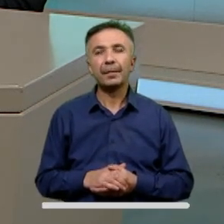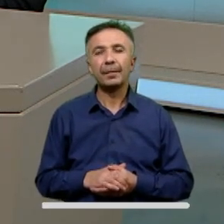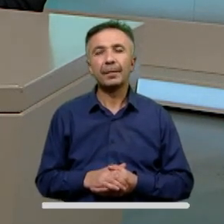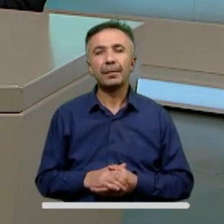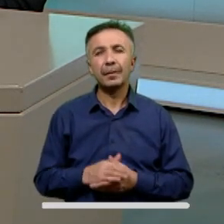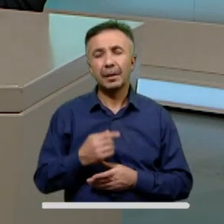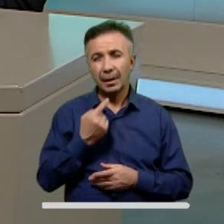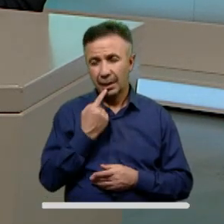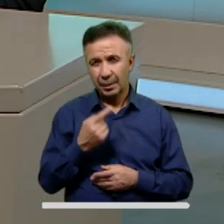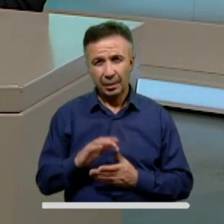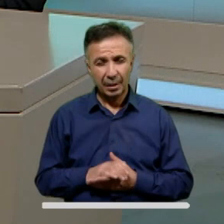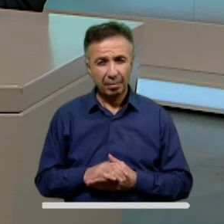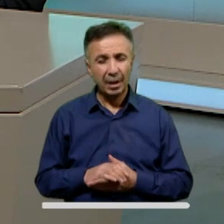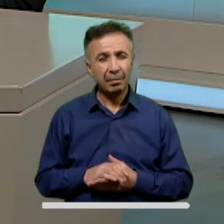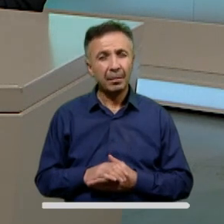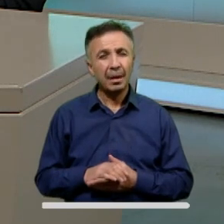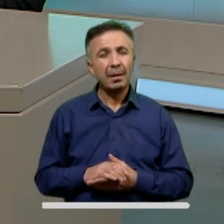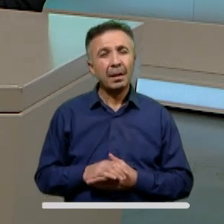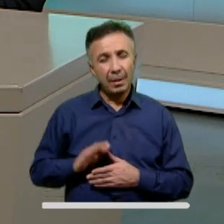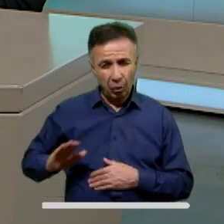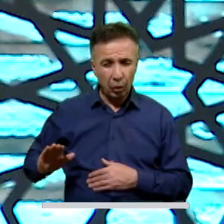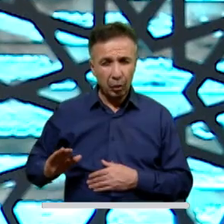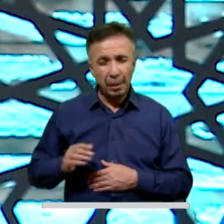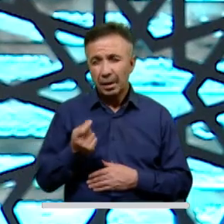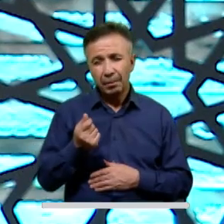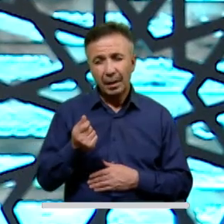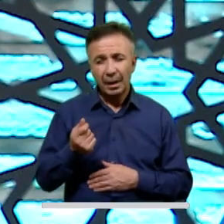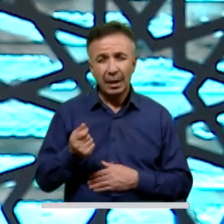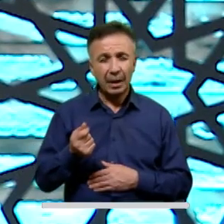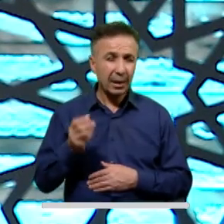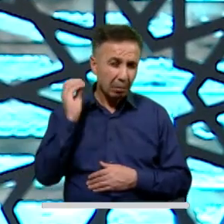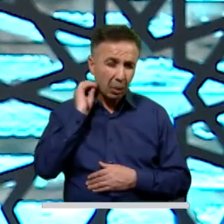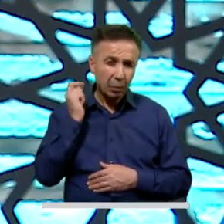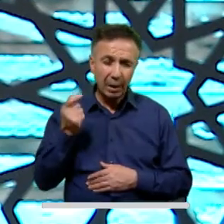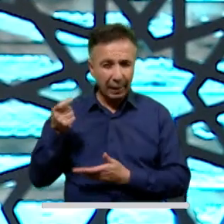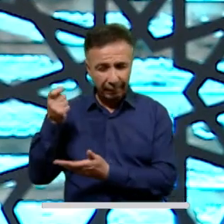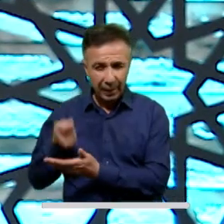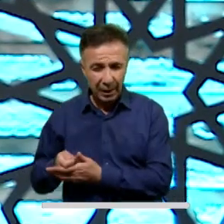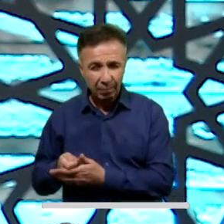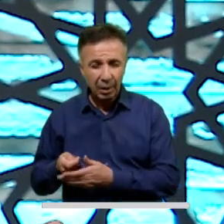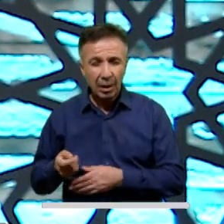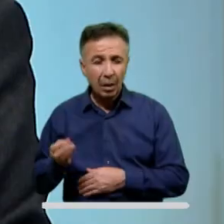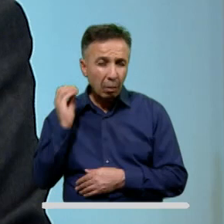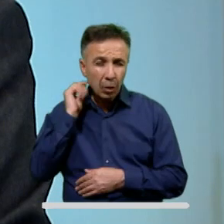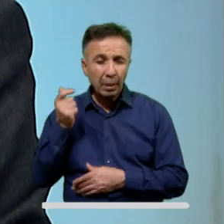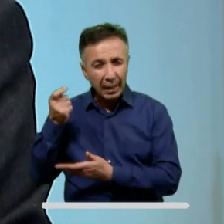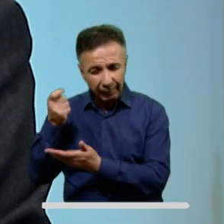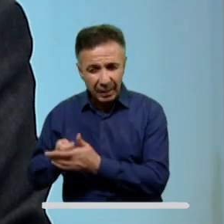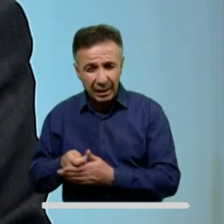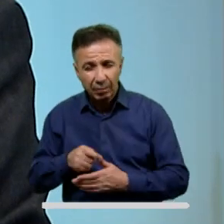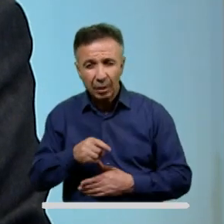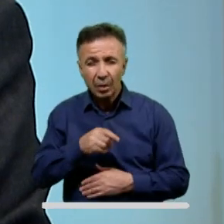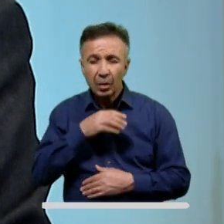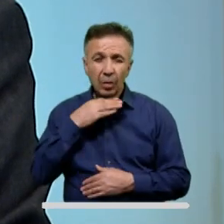Şimdi diyor ki benim evladıma bir miktar para lazım. Ben ona borç vereceğim ama borç verirsem de bu sefer kurban param kalmayacak.